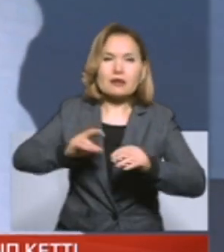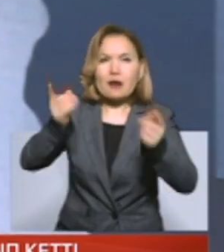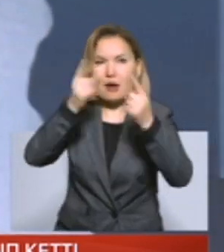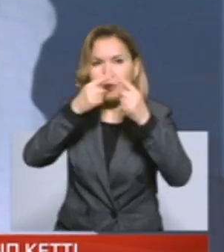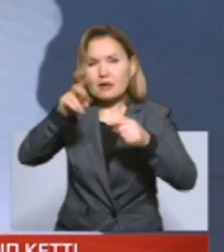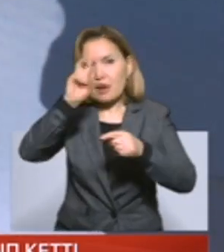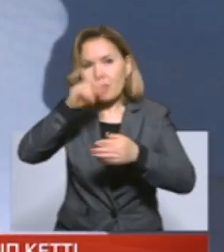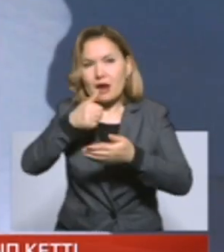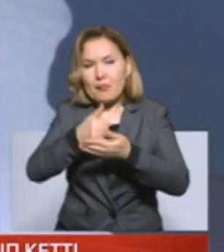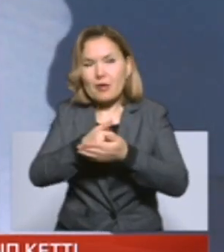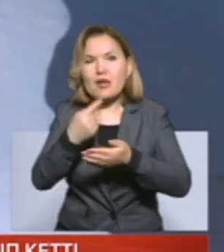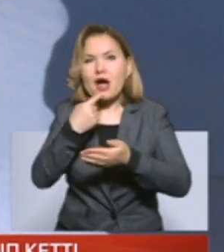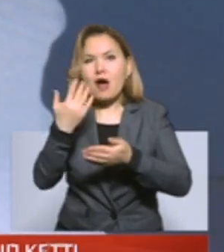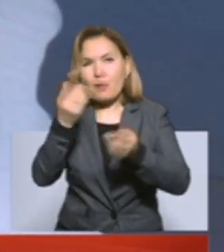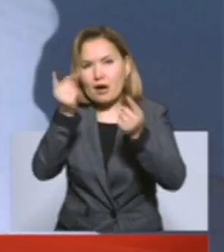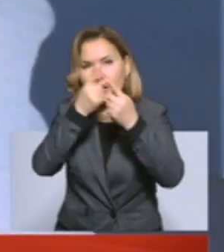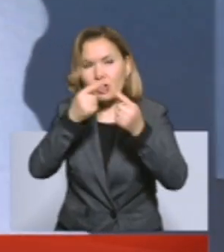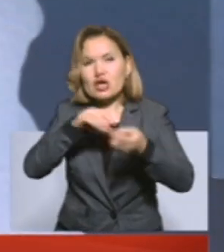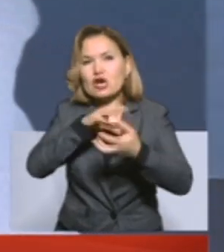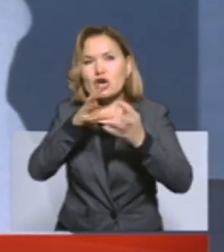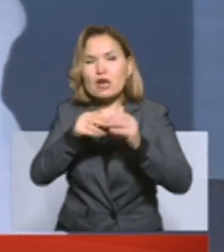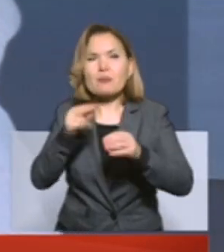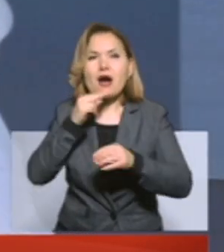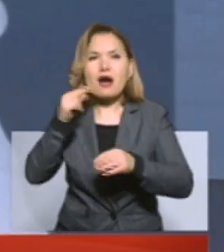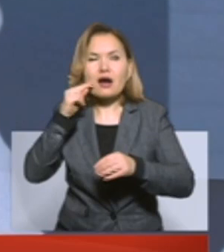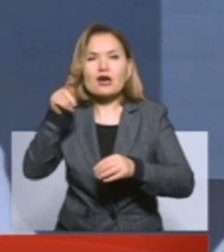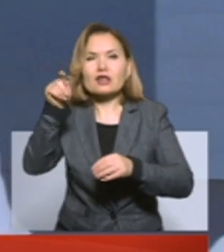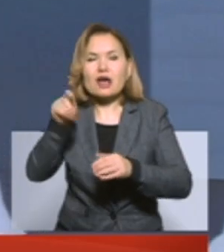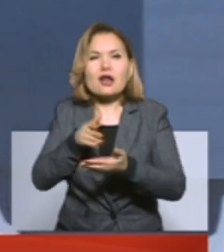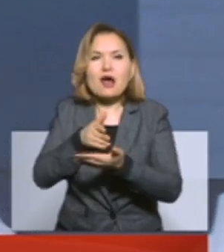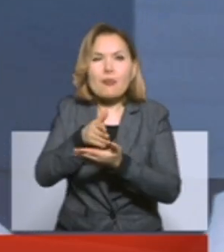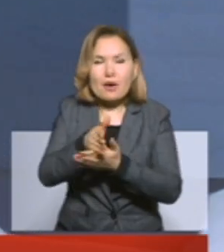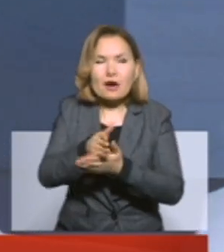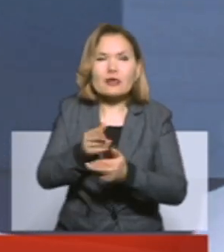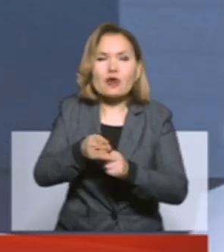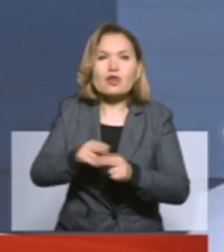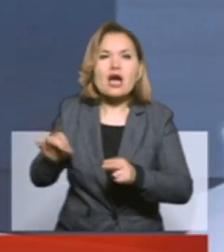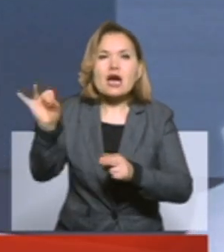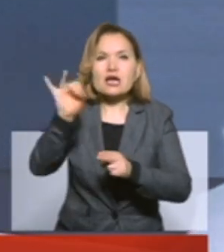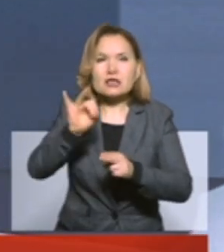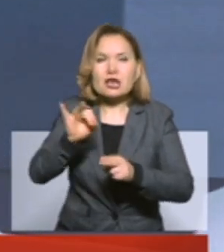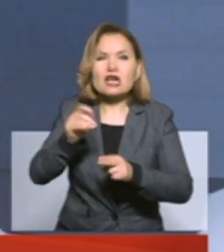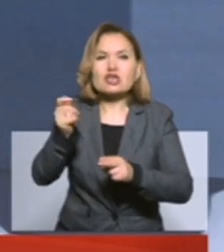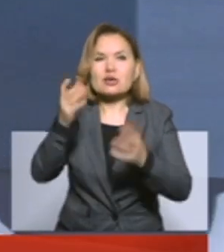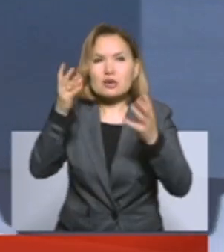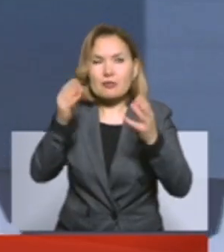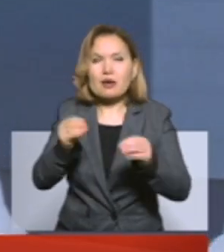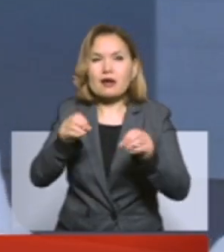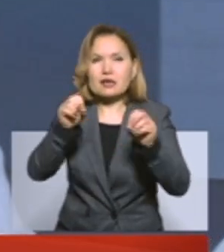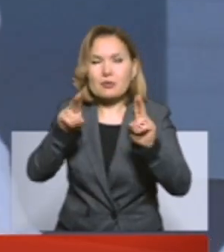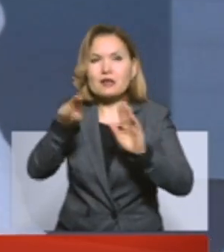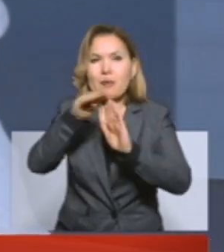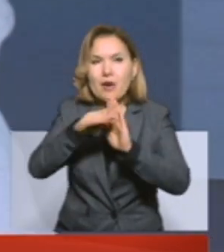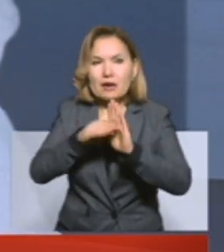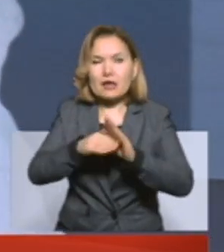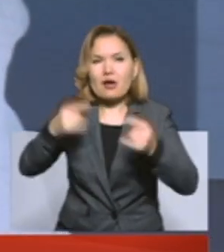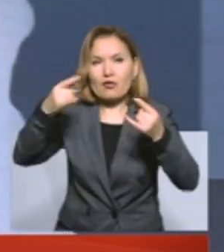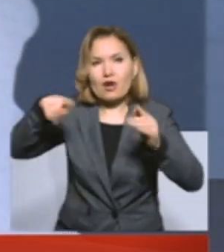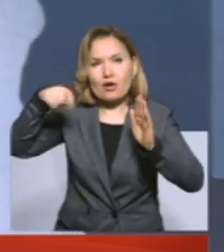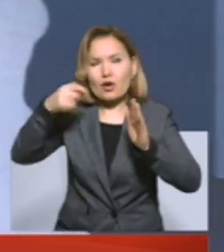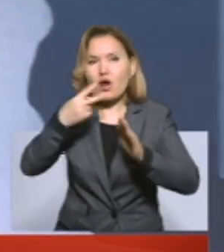мемлекет басшысының мәлімдемесі мен жалпы Қытайға жасаған сапары жайлы жексенбі күні Ақорда арнайы жобасынан көре